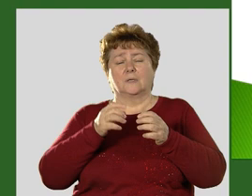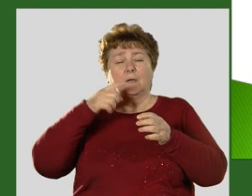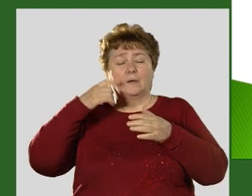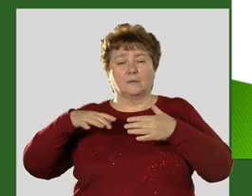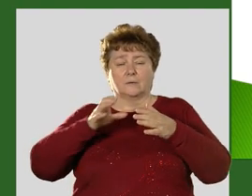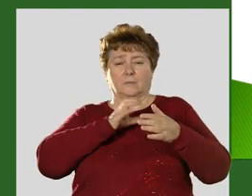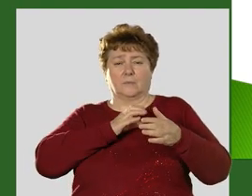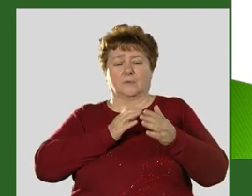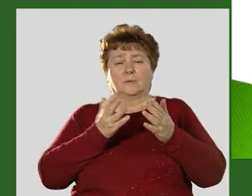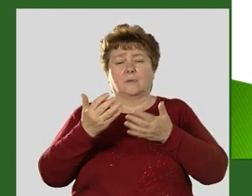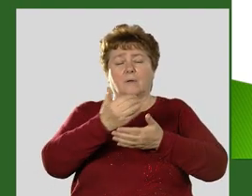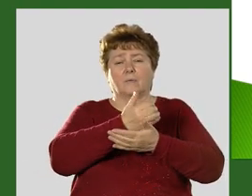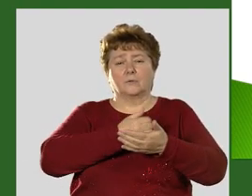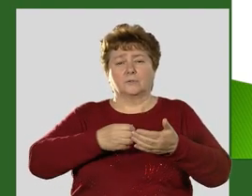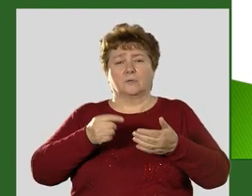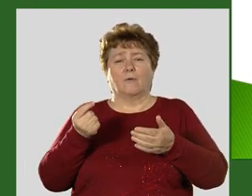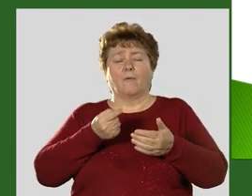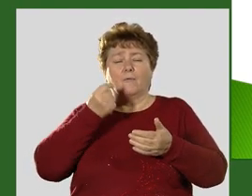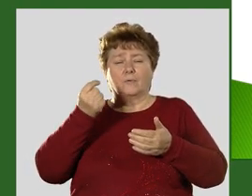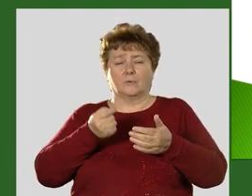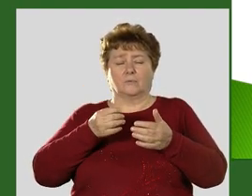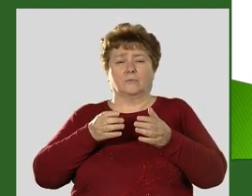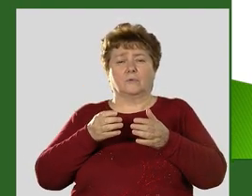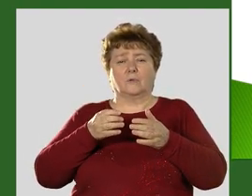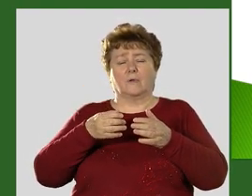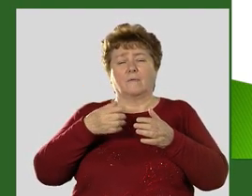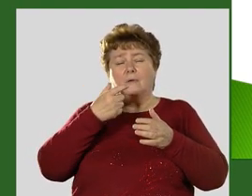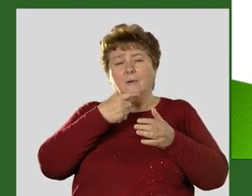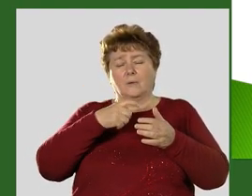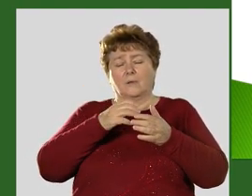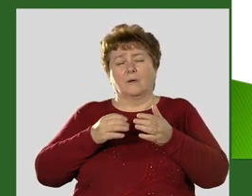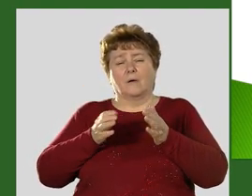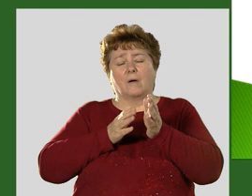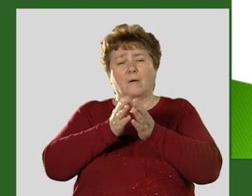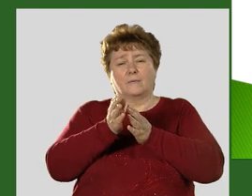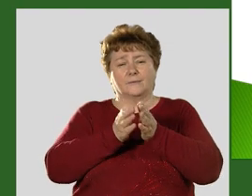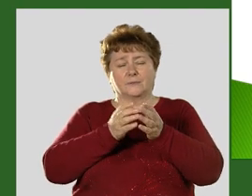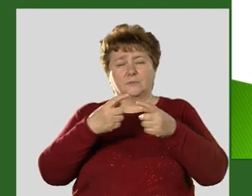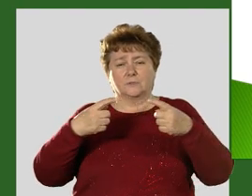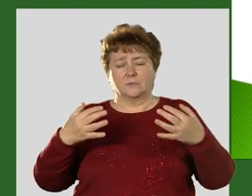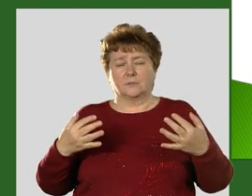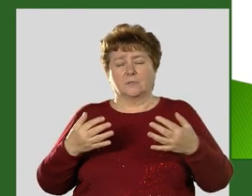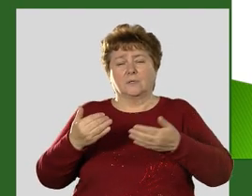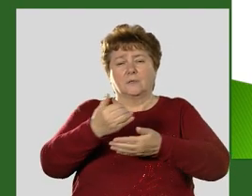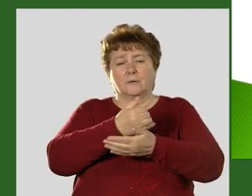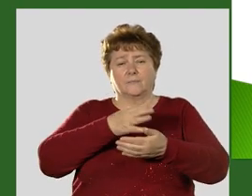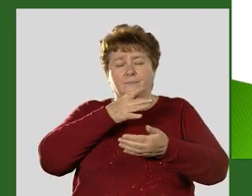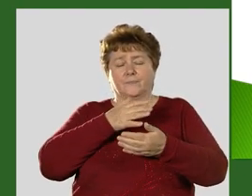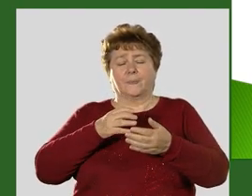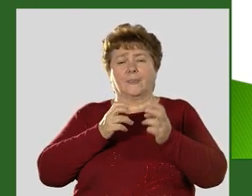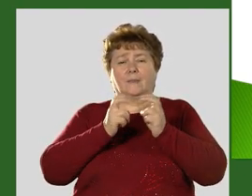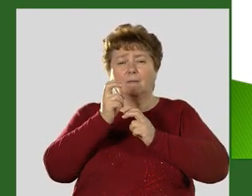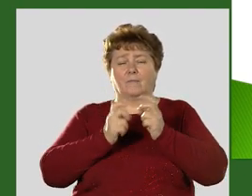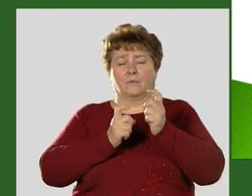Кыргызстан богат урожаями фруктов, ягод и овощей. С учетом сезонности сбора урожая, заводы и